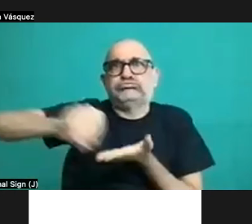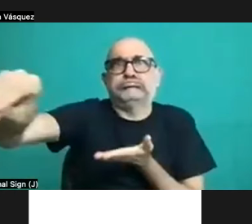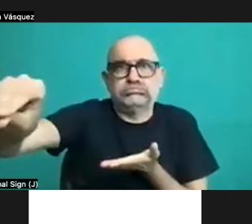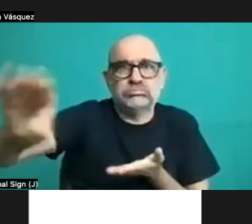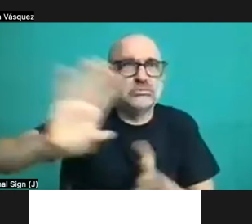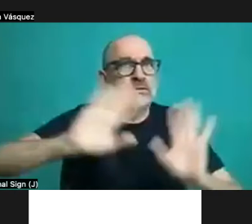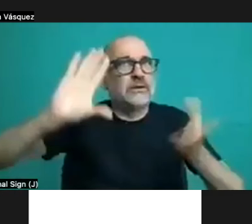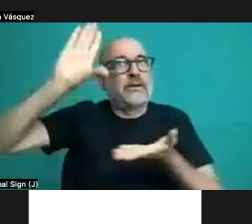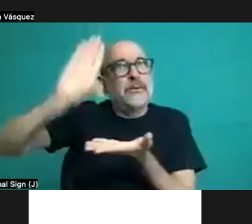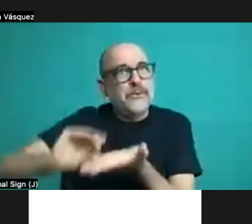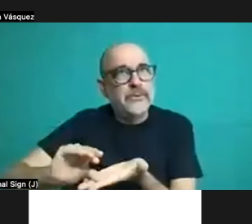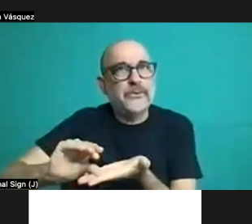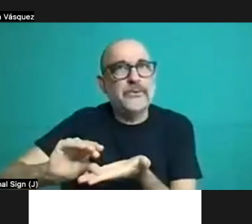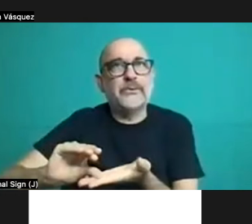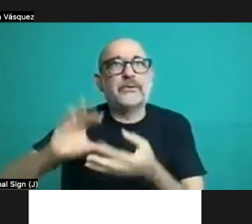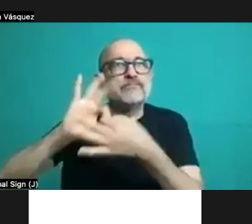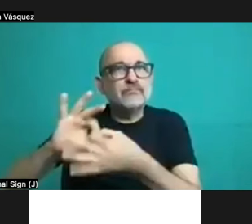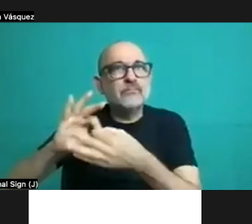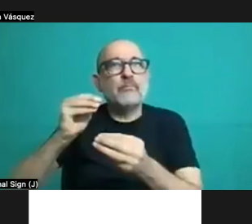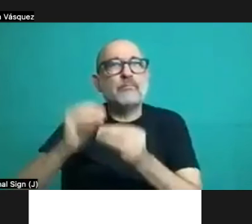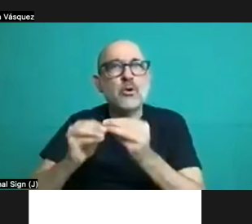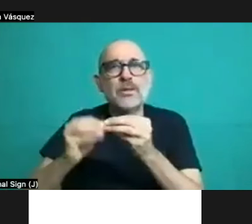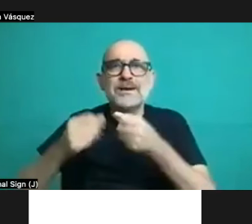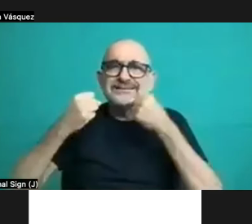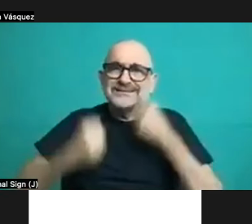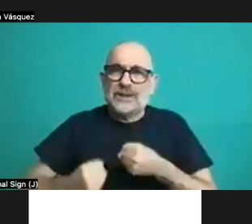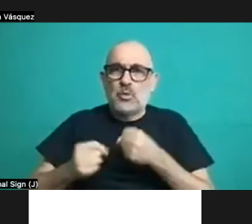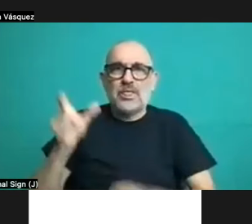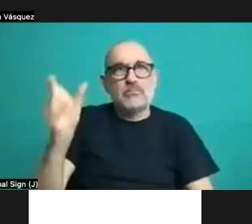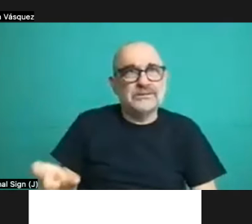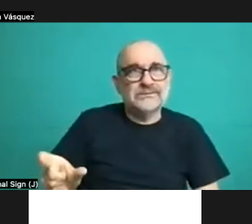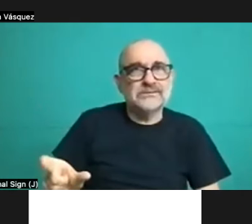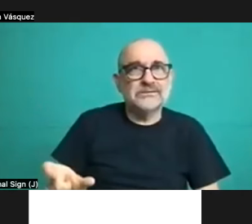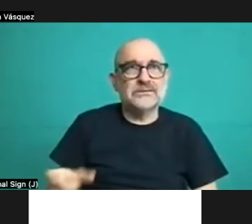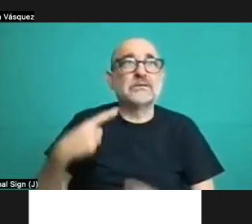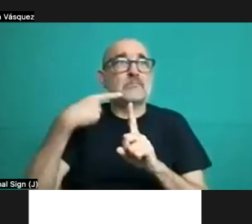de sécurité du patient. Obrigada. Et en ce sens-là,